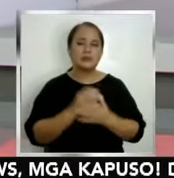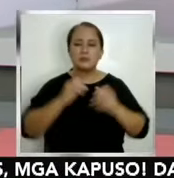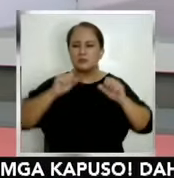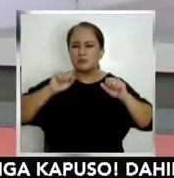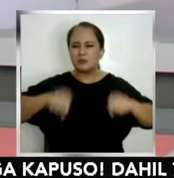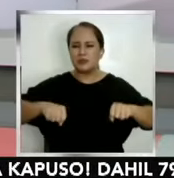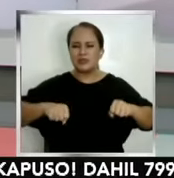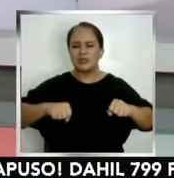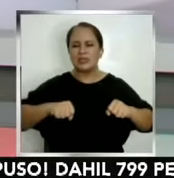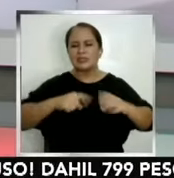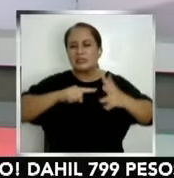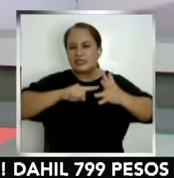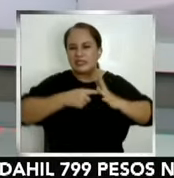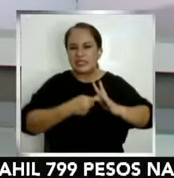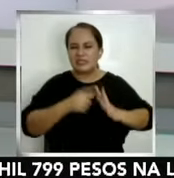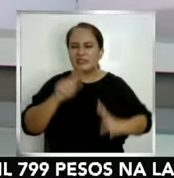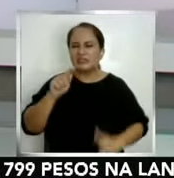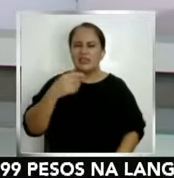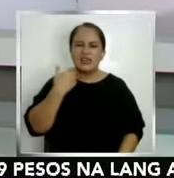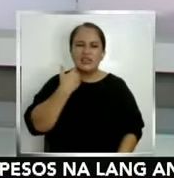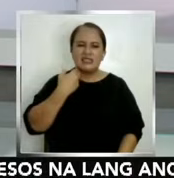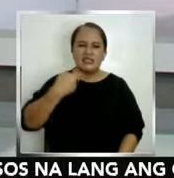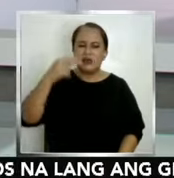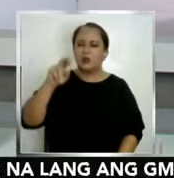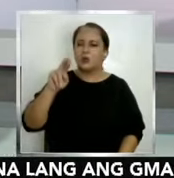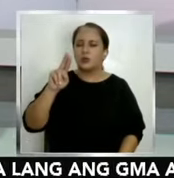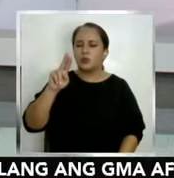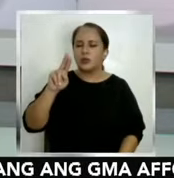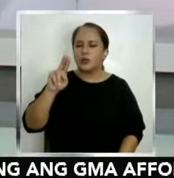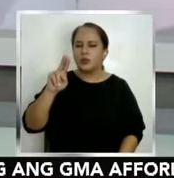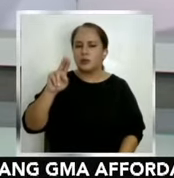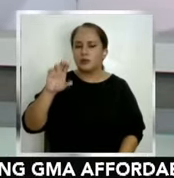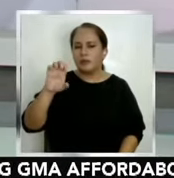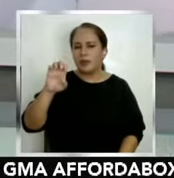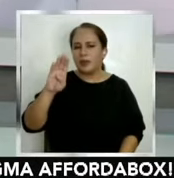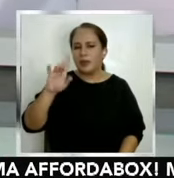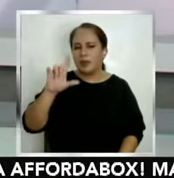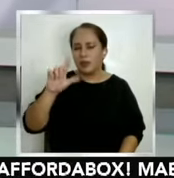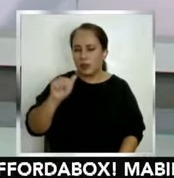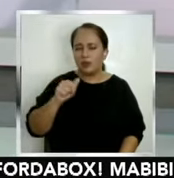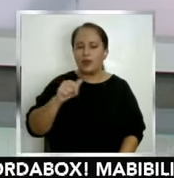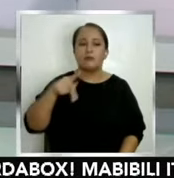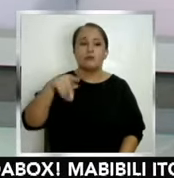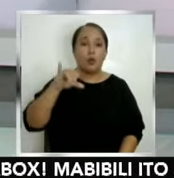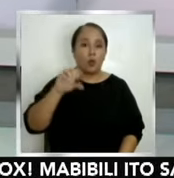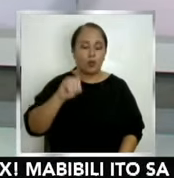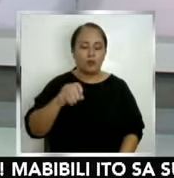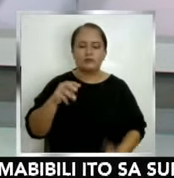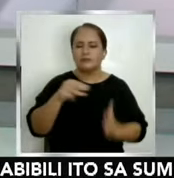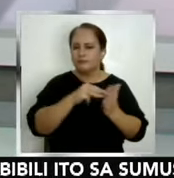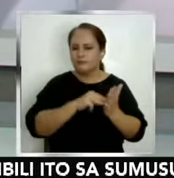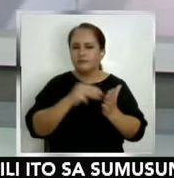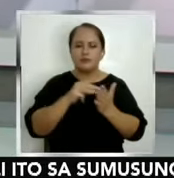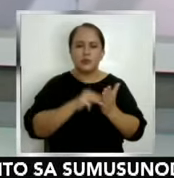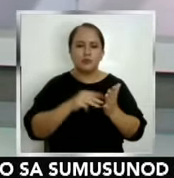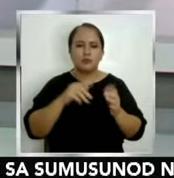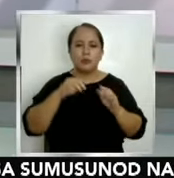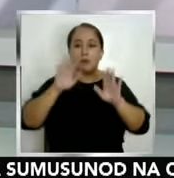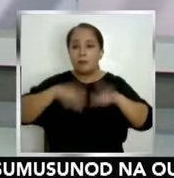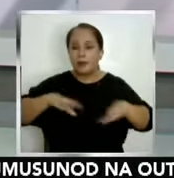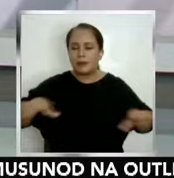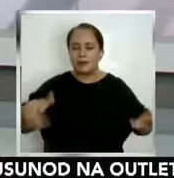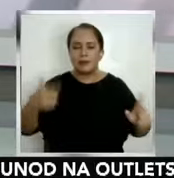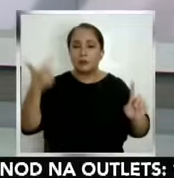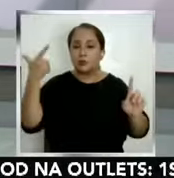ng tigdas, rubella at polio sa bansa, milyong-milyong bata ang target mabakunahan sa buong buwan ng Mayo.